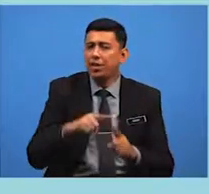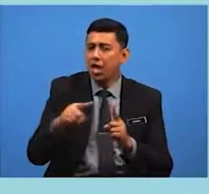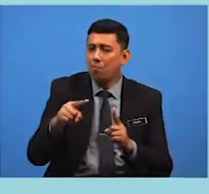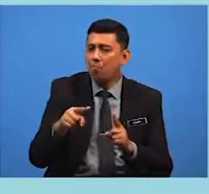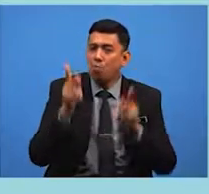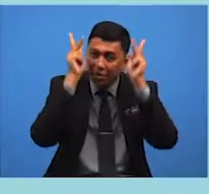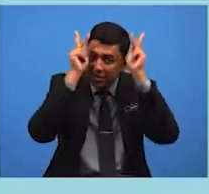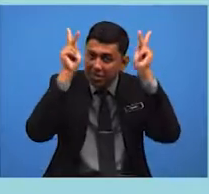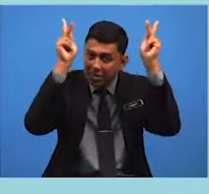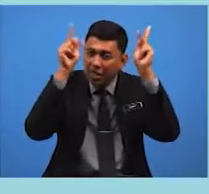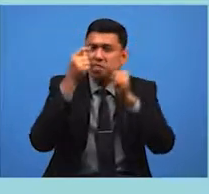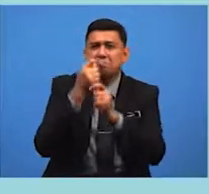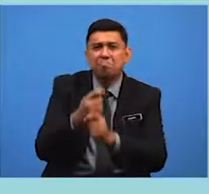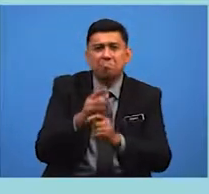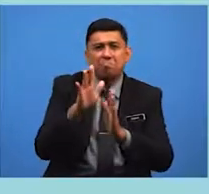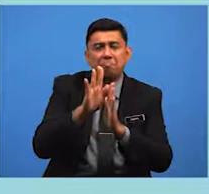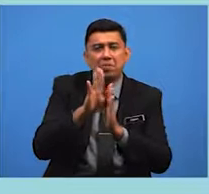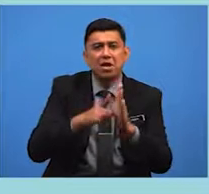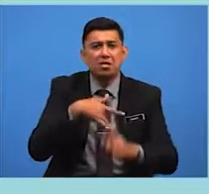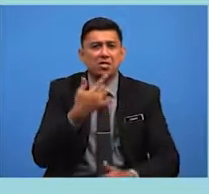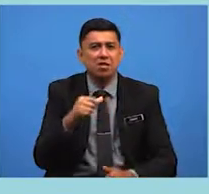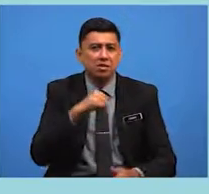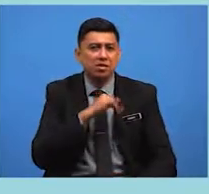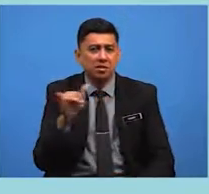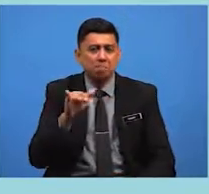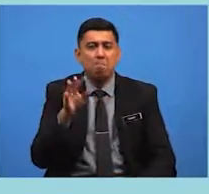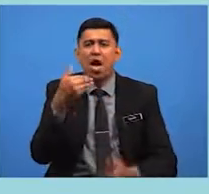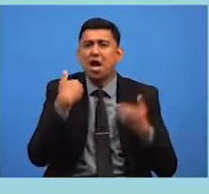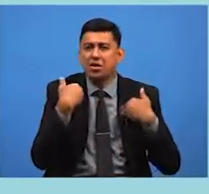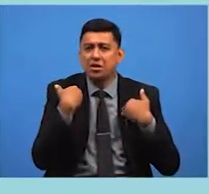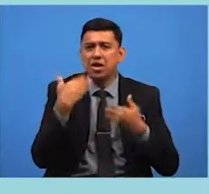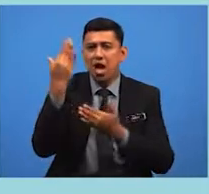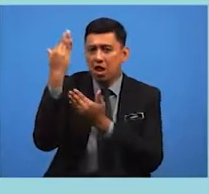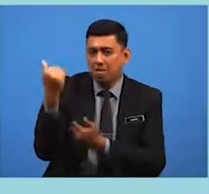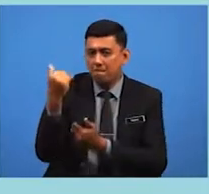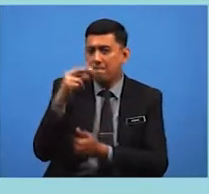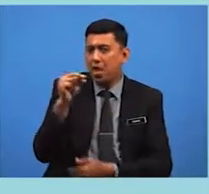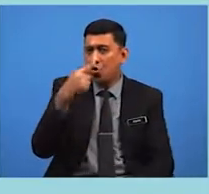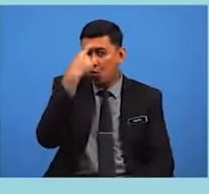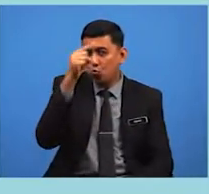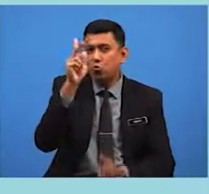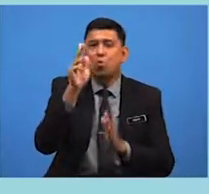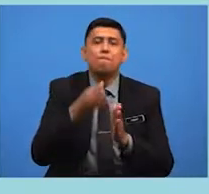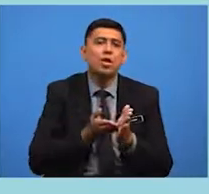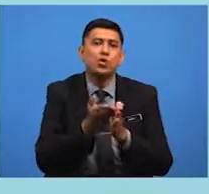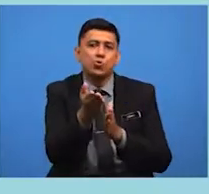tetap berasa dirinya masih mempunyai harapan untuk meneruskan